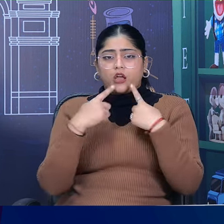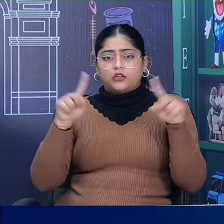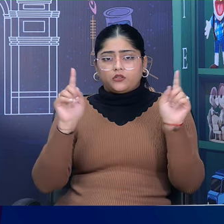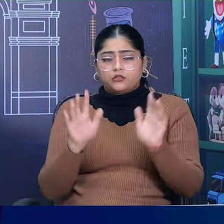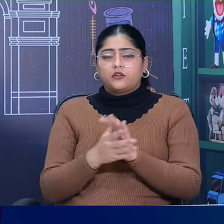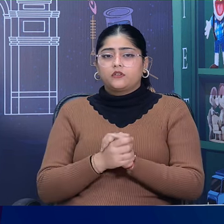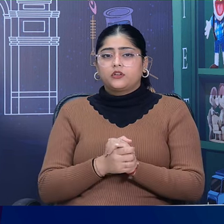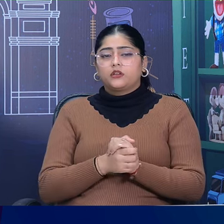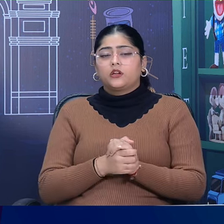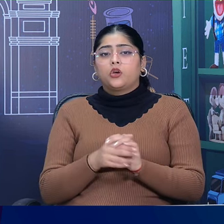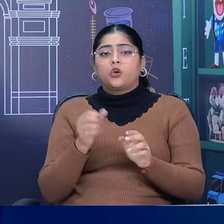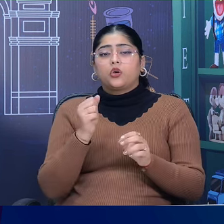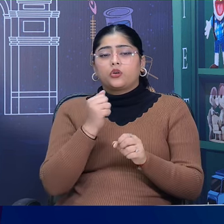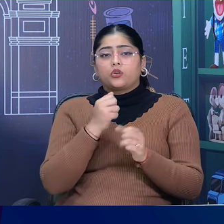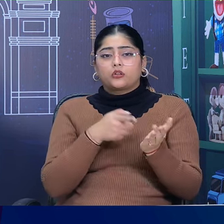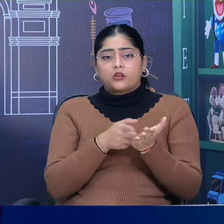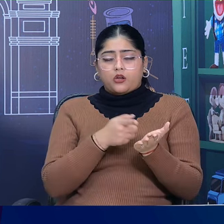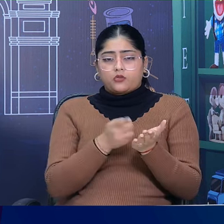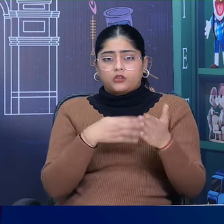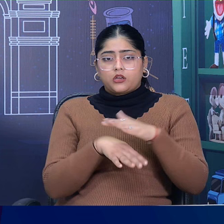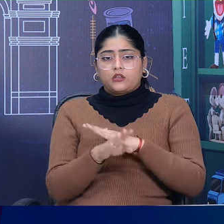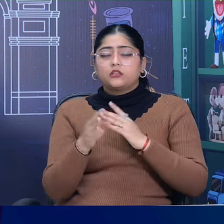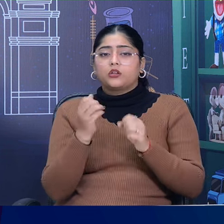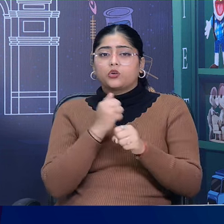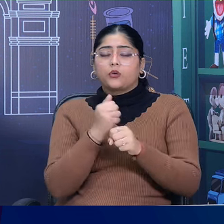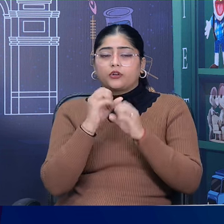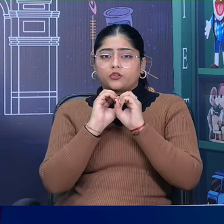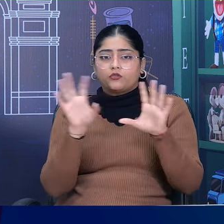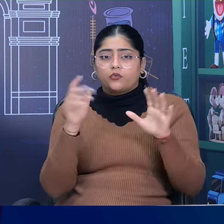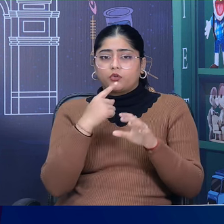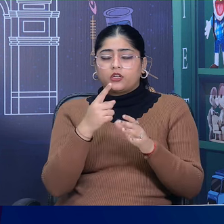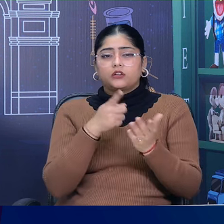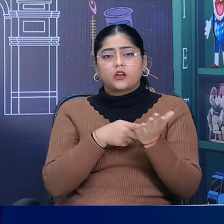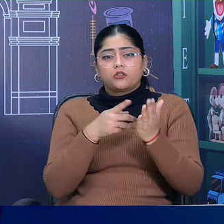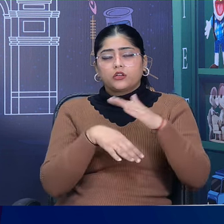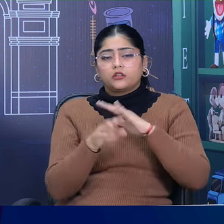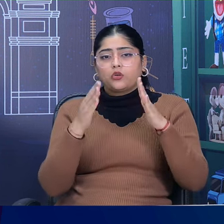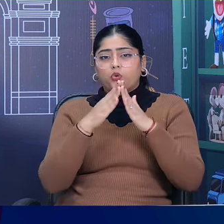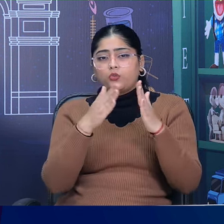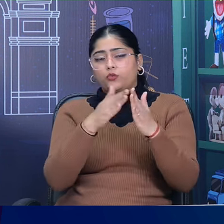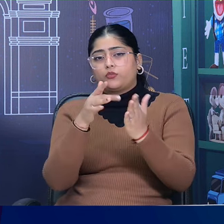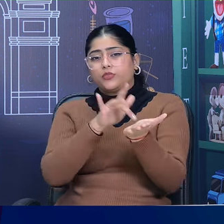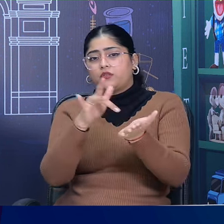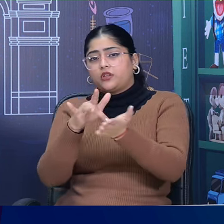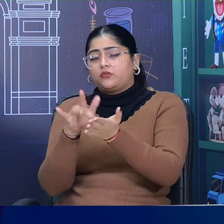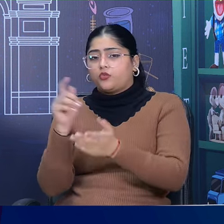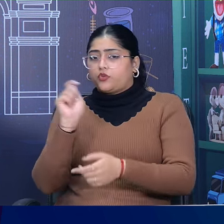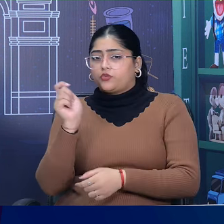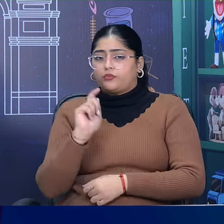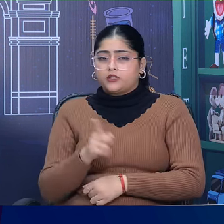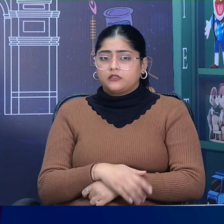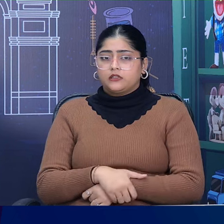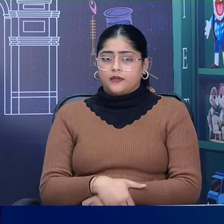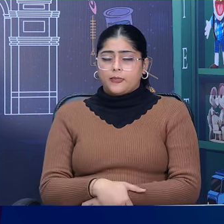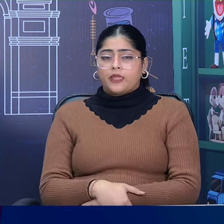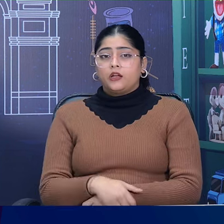में प्रत्येक घर में वॉशरूम होना चाहिए और इस वॉशरूम के लिए सरकार देती है ग्रांट हम ग्रांट मतलब सरकार कुछ